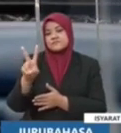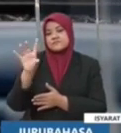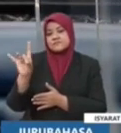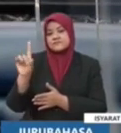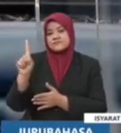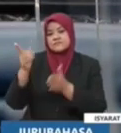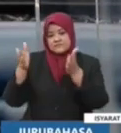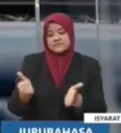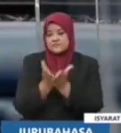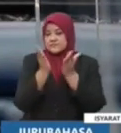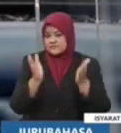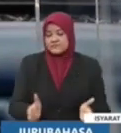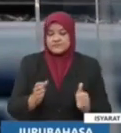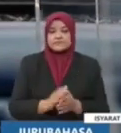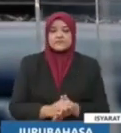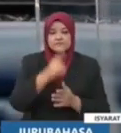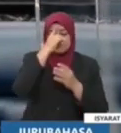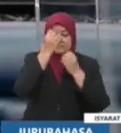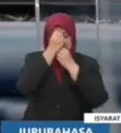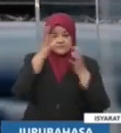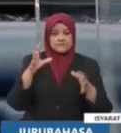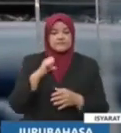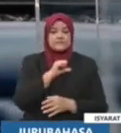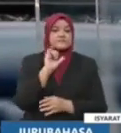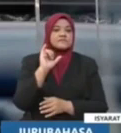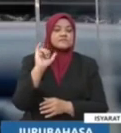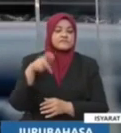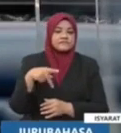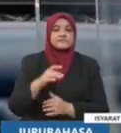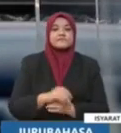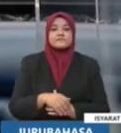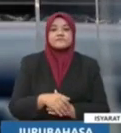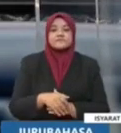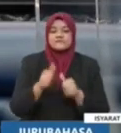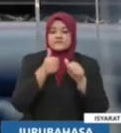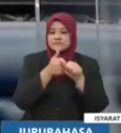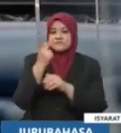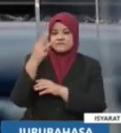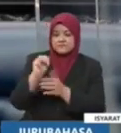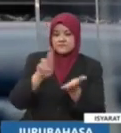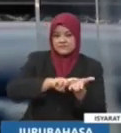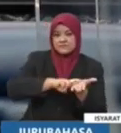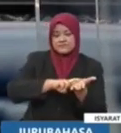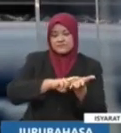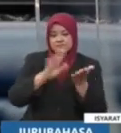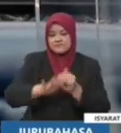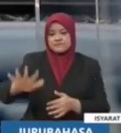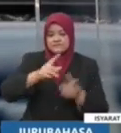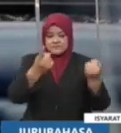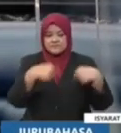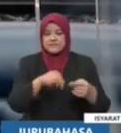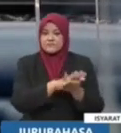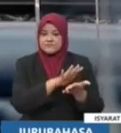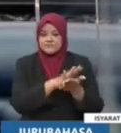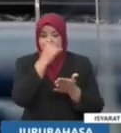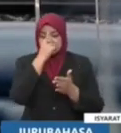4385386 murid untuk makluman anime hormat berdasarkan record KTM murah the trend kehadiran